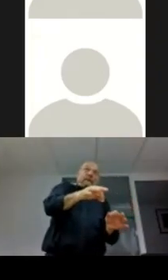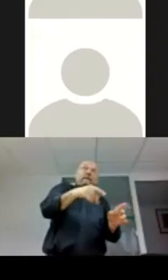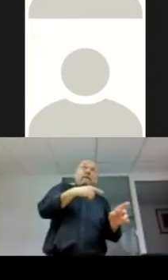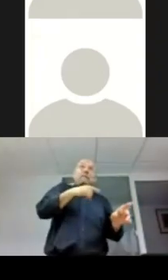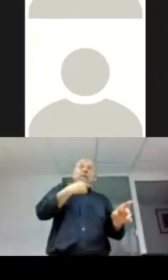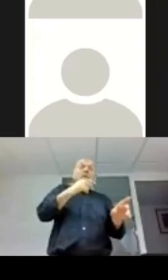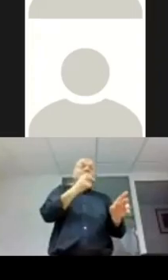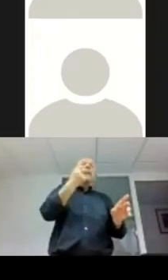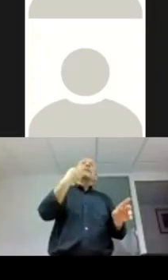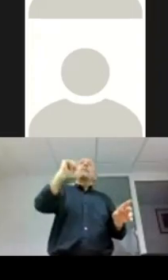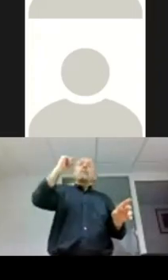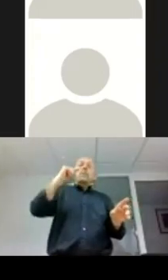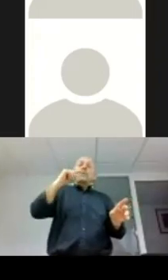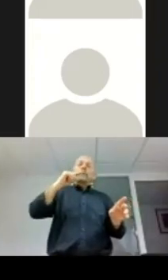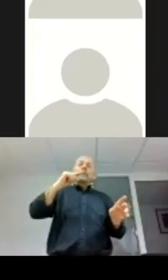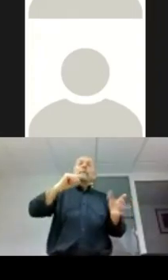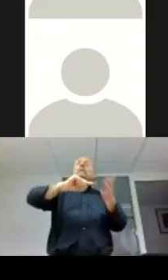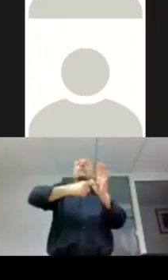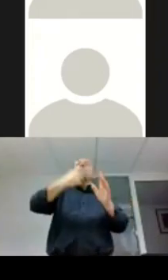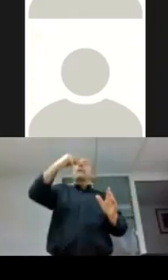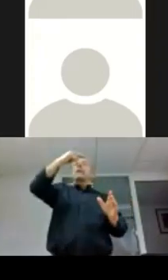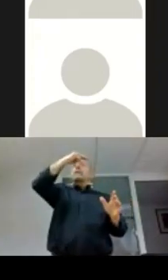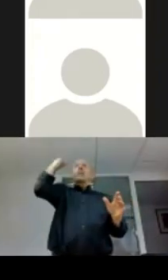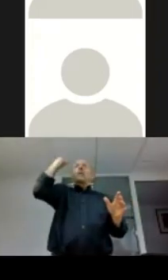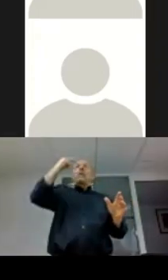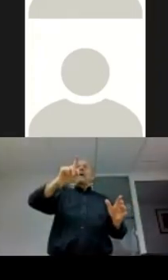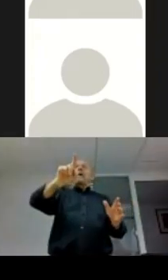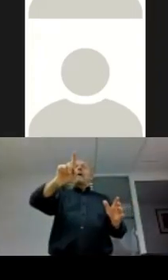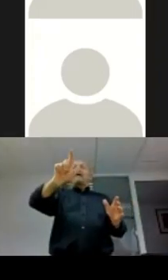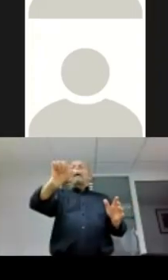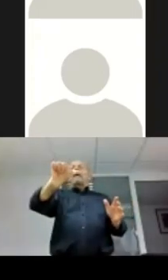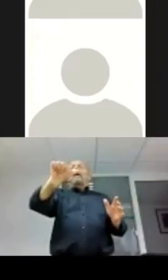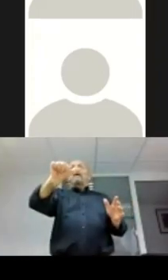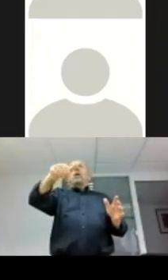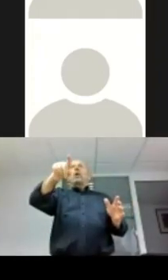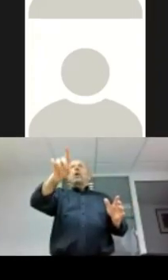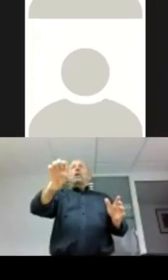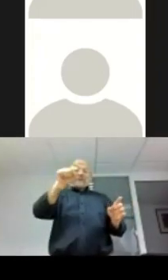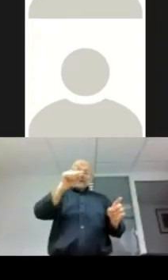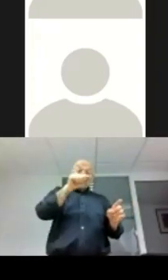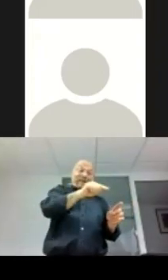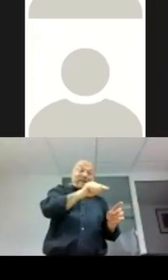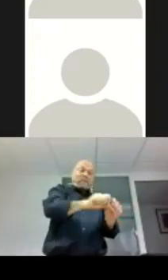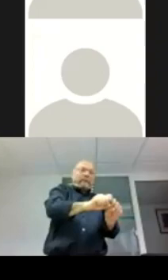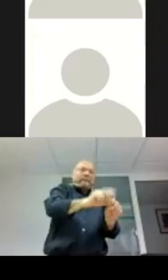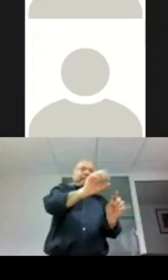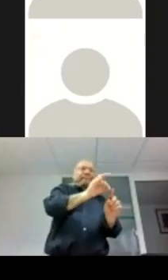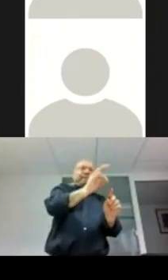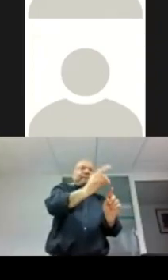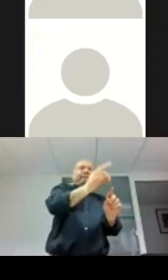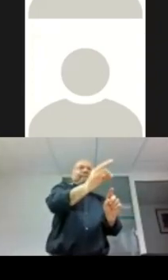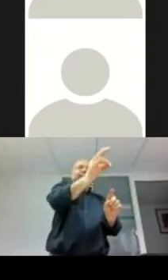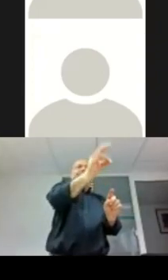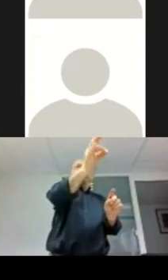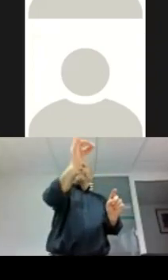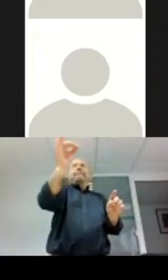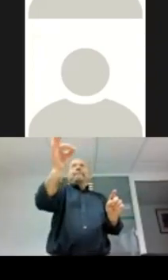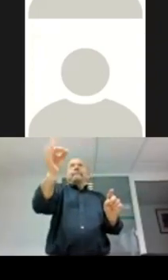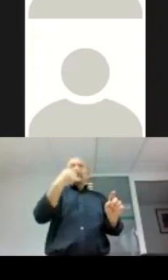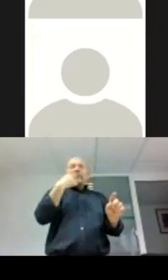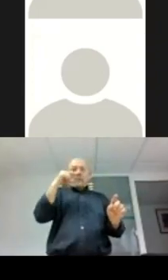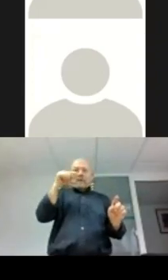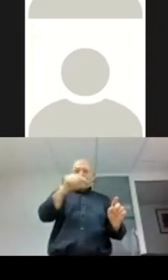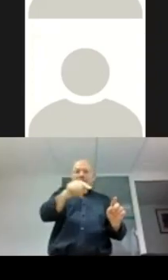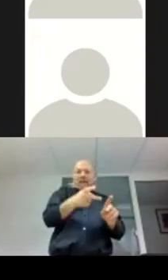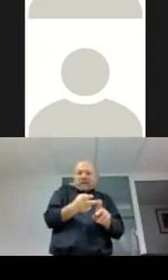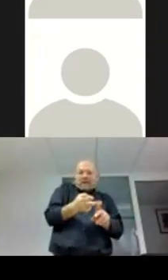vasculaires où les ganglions peuvent avoir drainé cette tumeur. Je peux cliquer dessus, il doit y avoir une animation. Tac, et on voit que